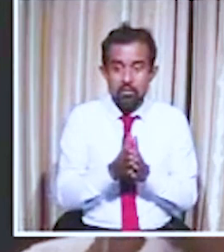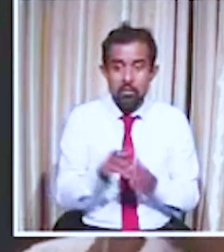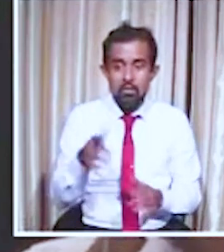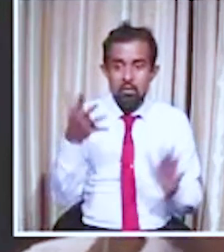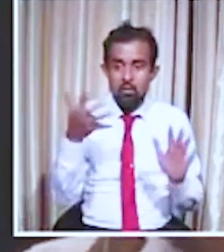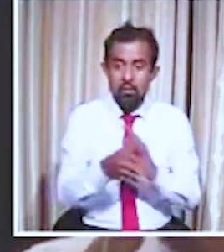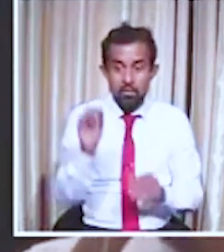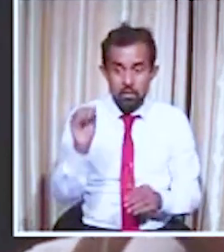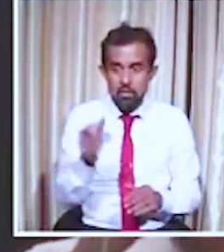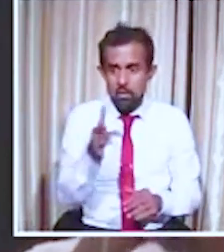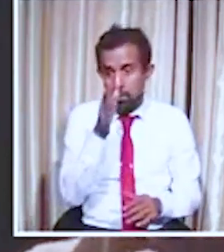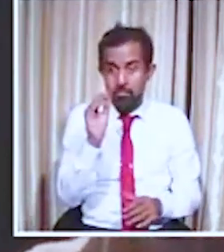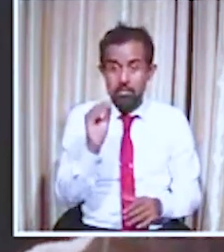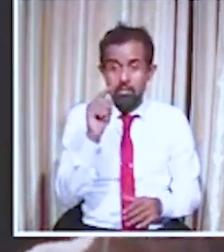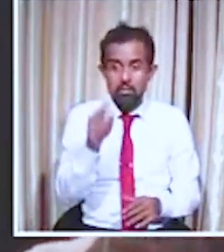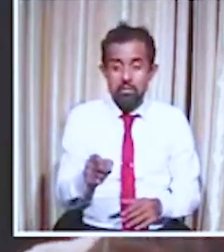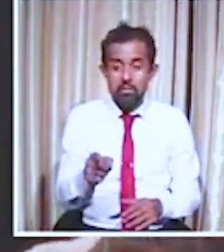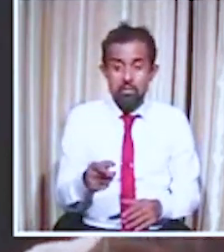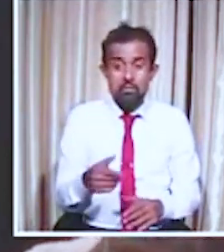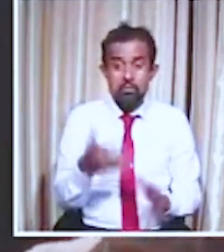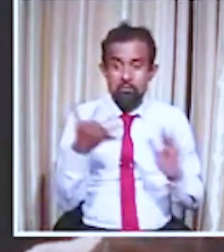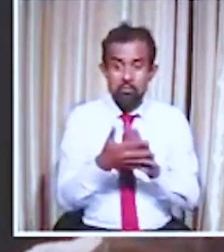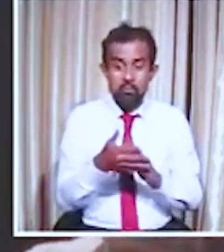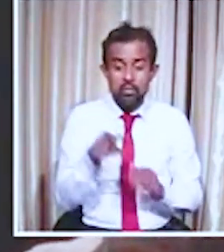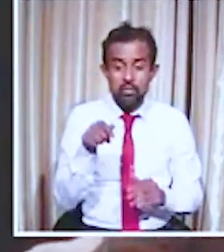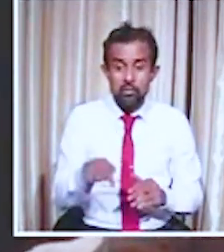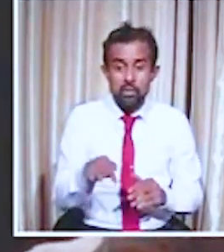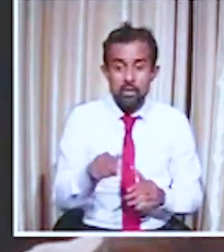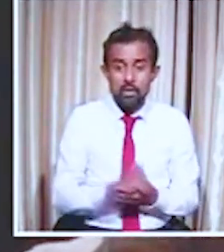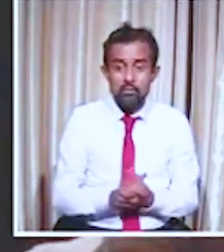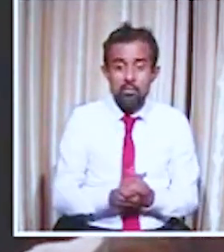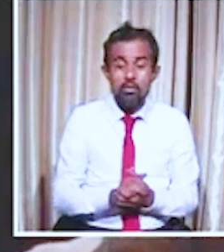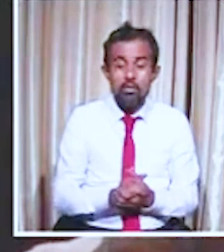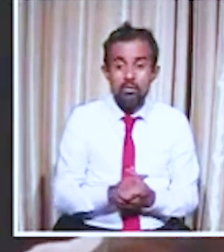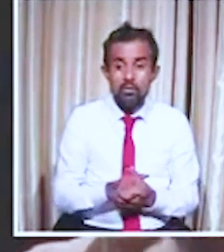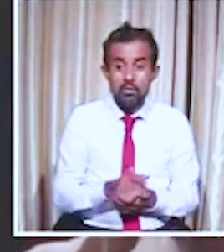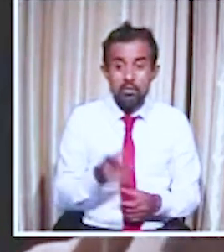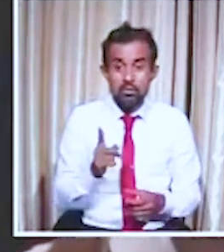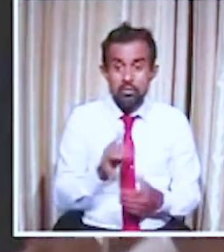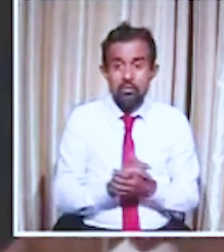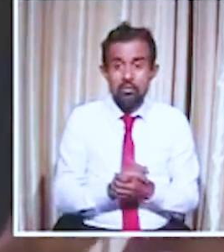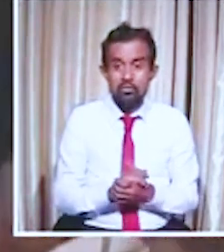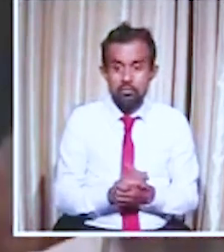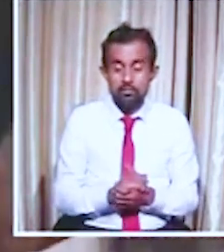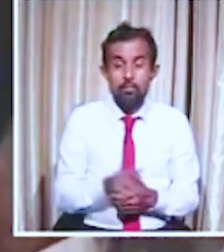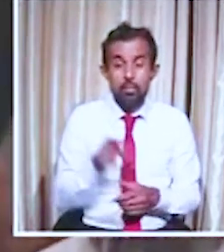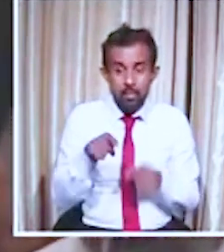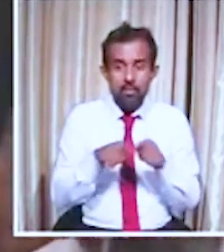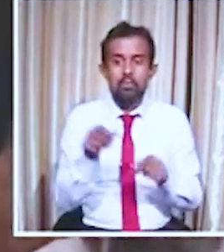பேரோடும் ஆதாரத்தோடும் வெளிப்படுத்துங்கள். பொதுவான அபிப்பிராயங்களை உருவாக்கி இன்று ஒட்டுமொத்த 225 பேரும் பிழை என்கின்ற நிலையை